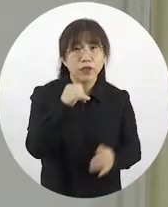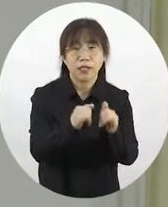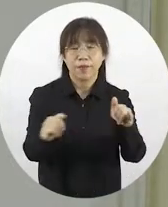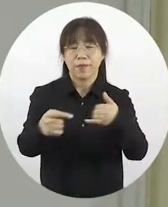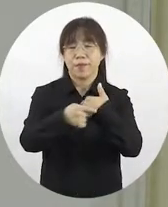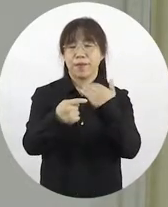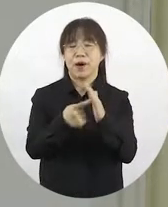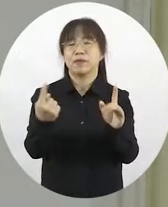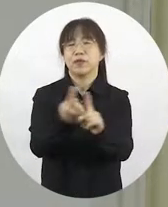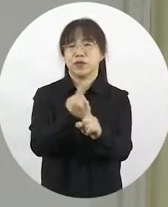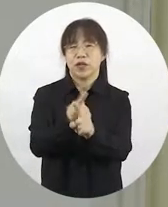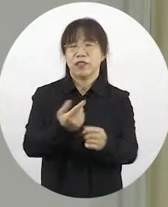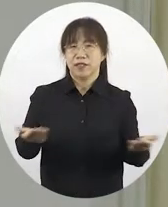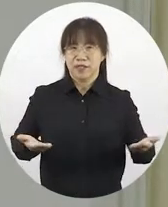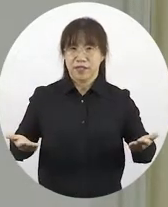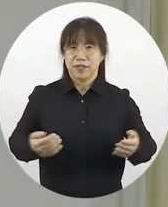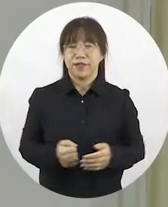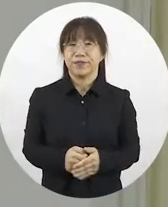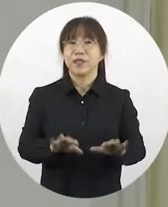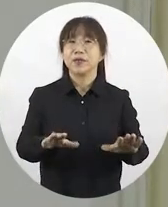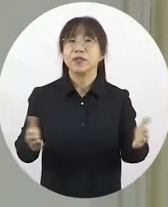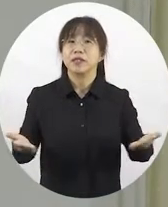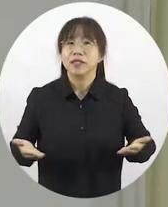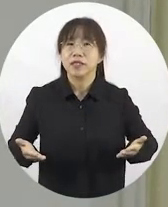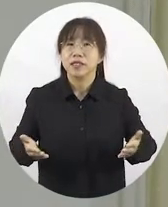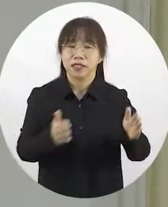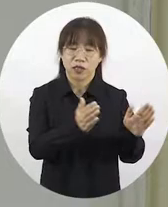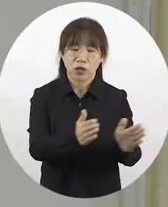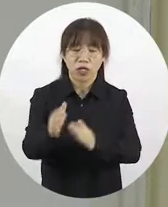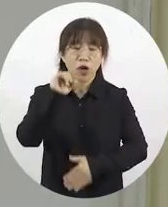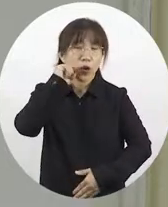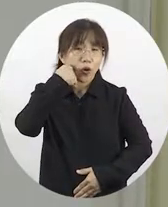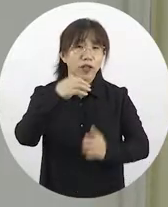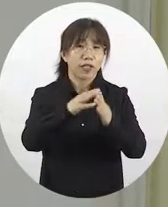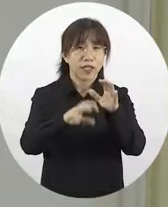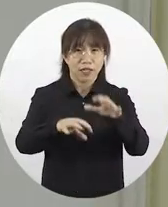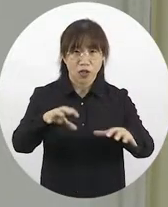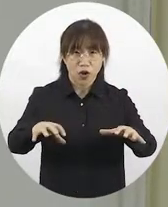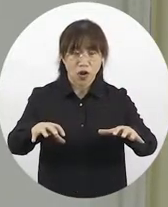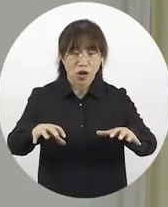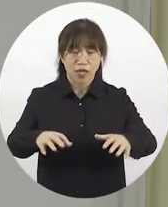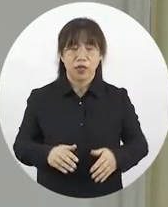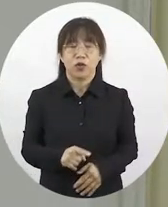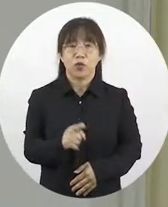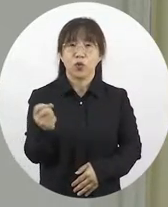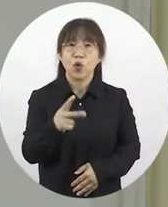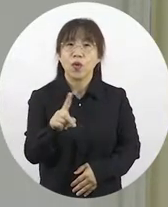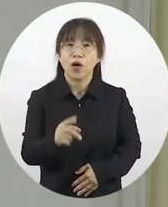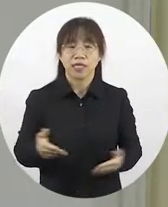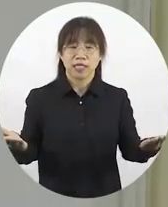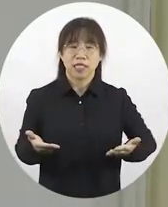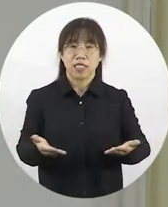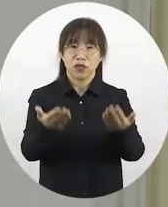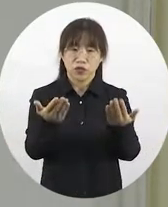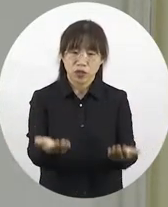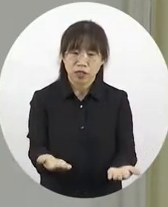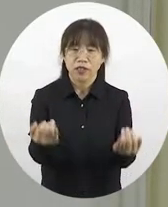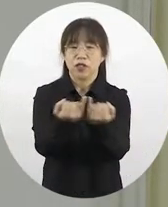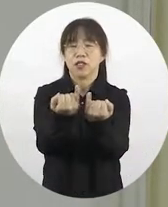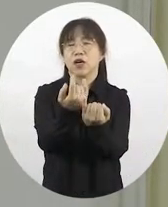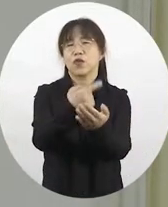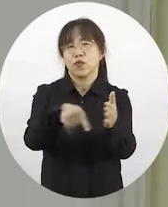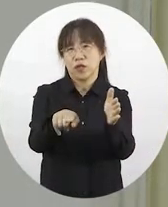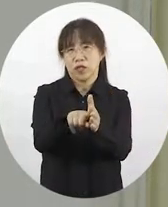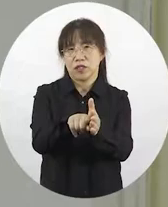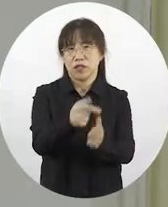치유하는 사업입니다 이번 사업이 정리정돈에 어려움을 겪고 있는 가정과 경력단절 여성 모두에게 큰